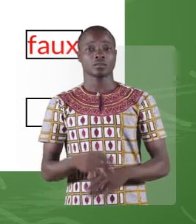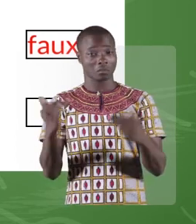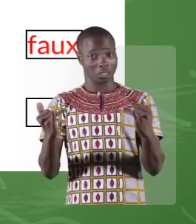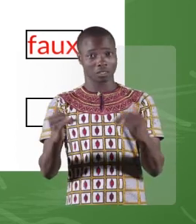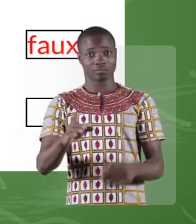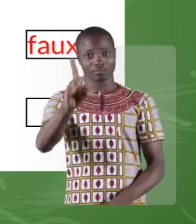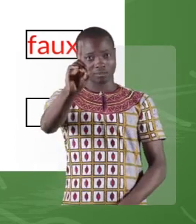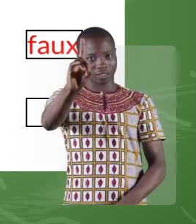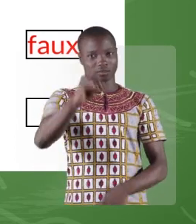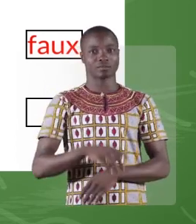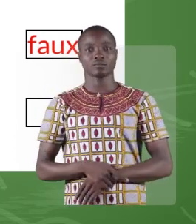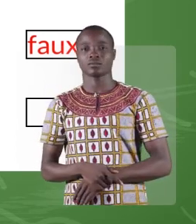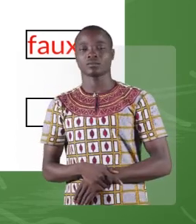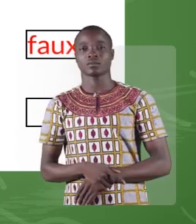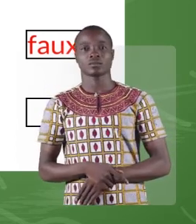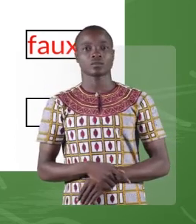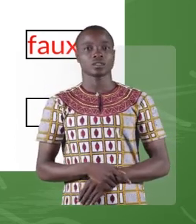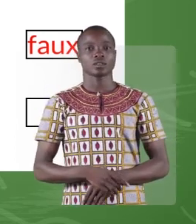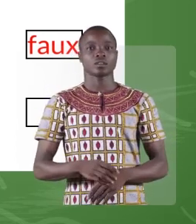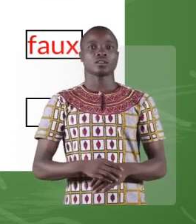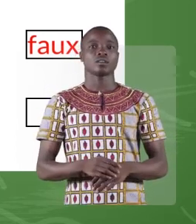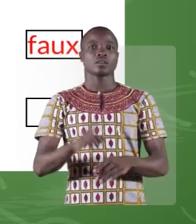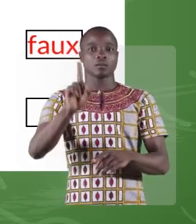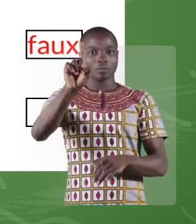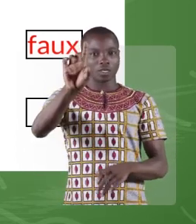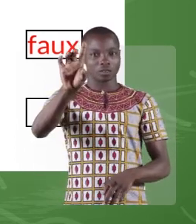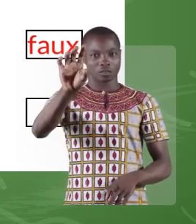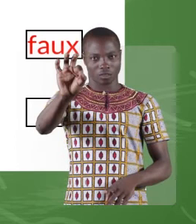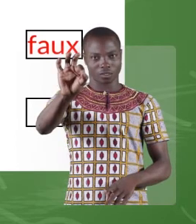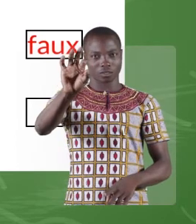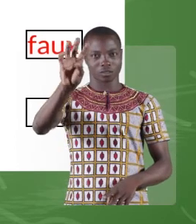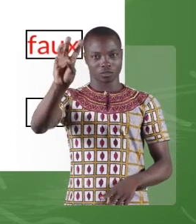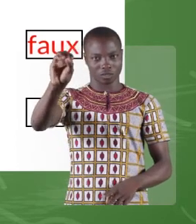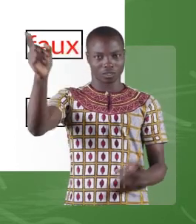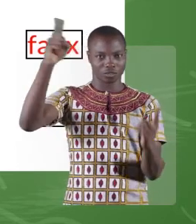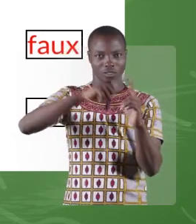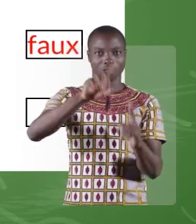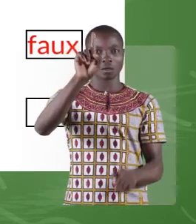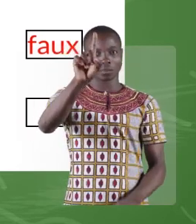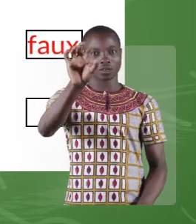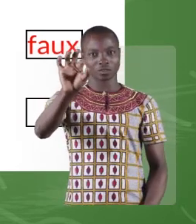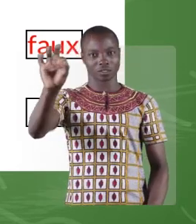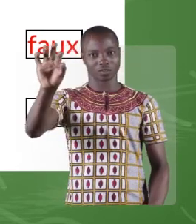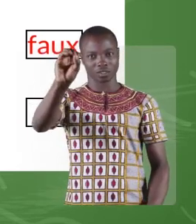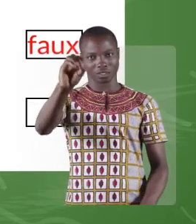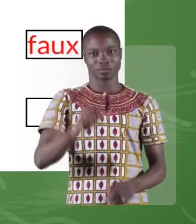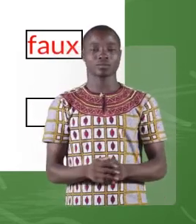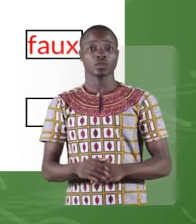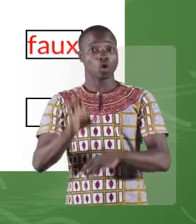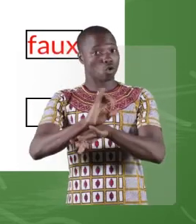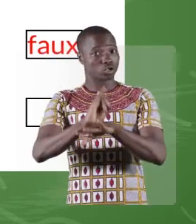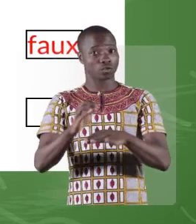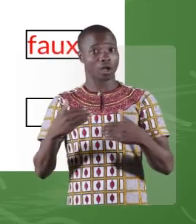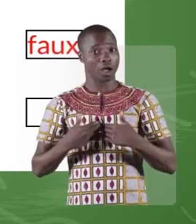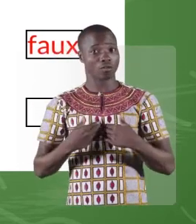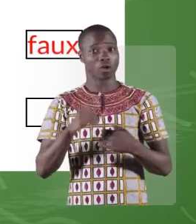D. De 1960 à 1990, il existait un seul